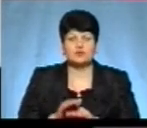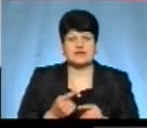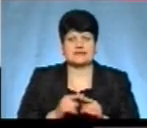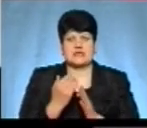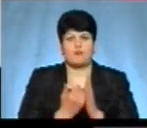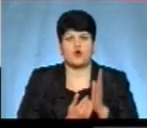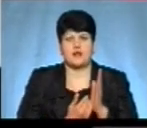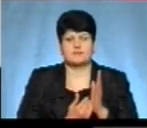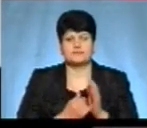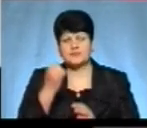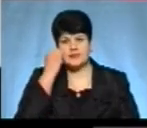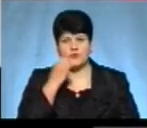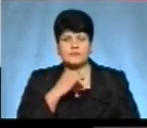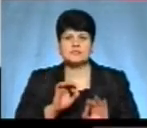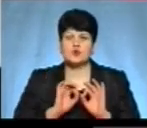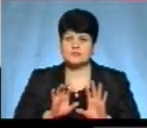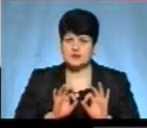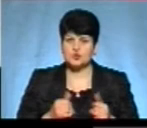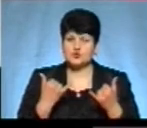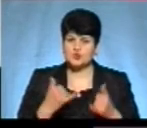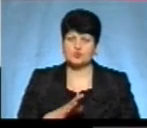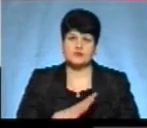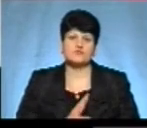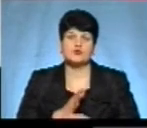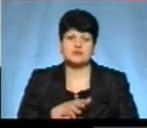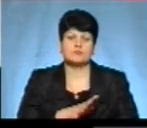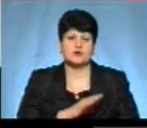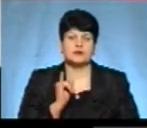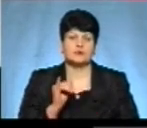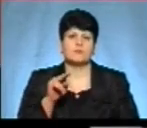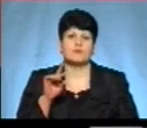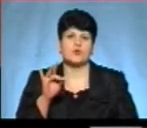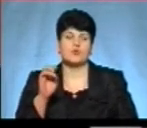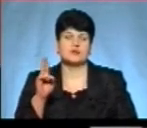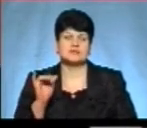програми. Дякую вам за роз'яснення. Сьогодні у нас в гостях був Ігор Процік,